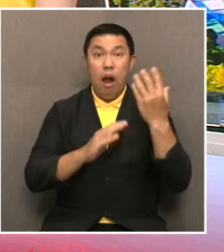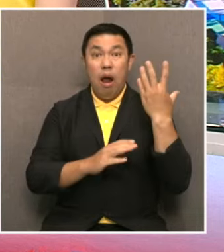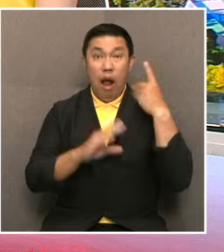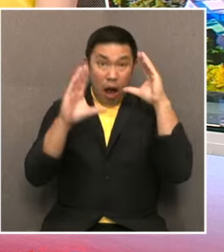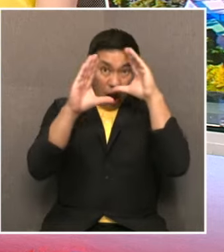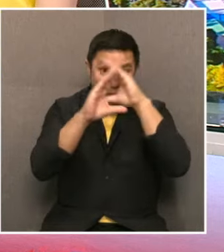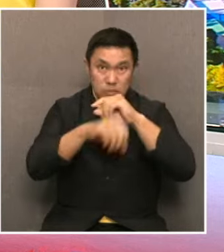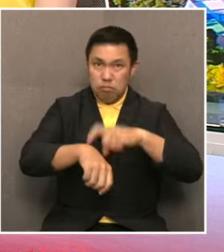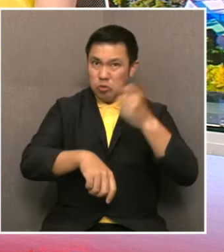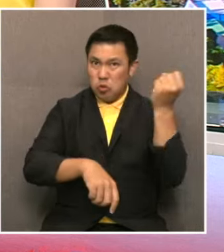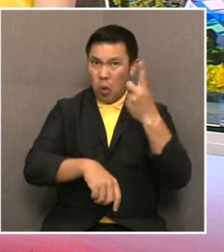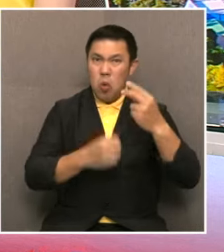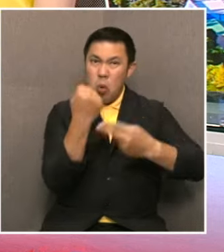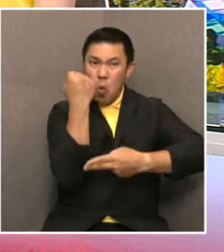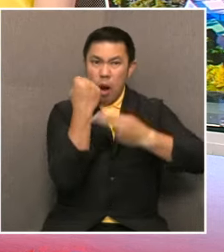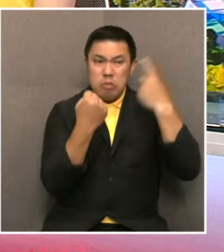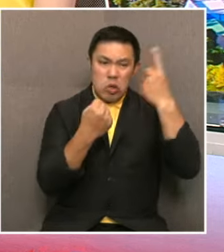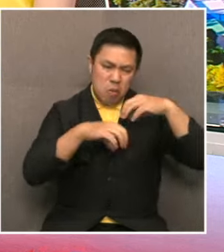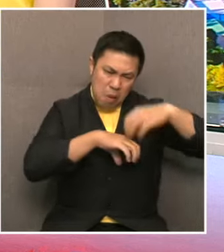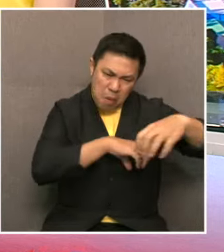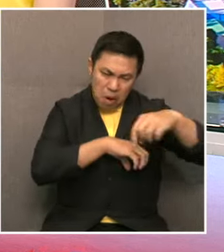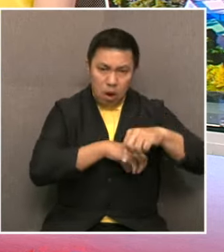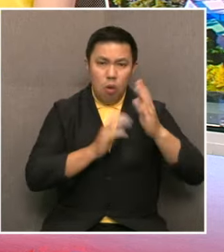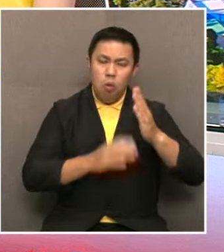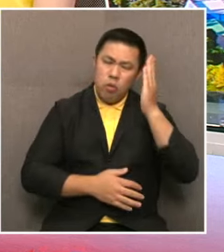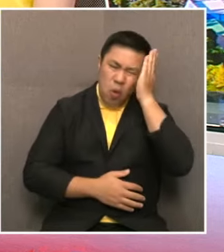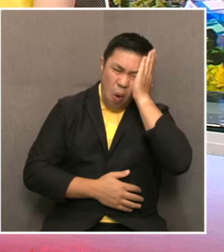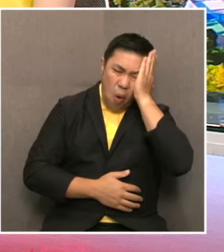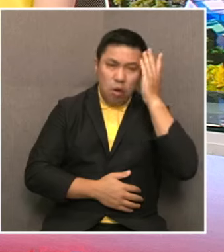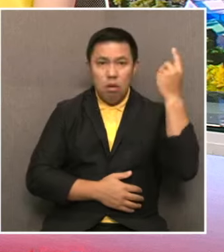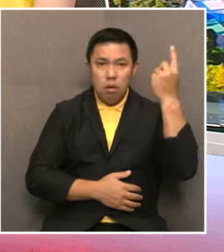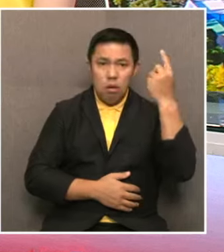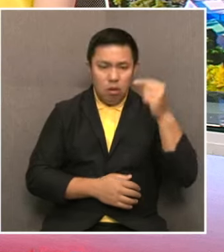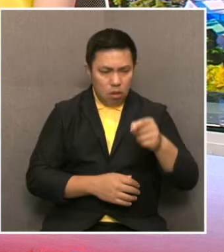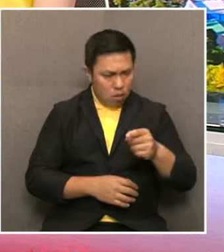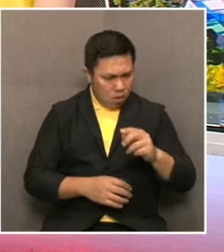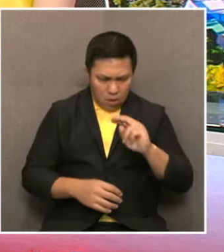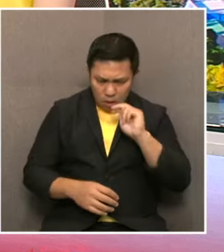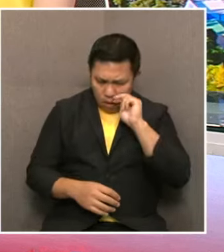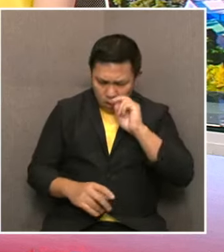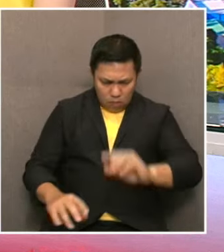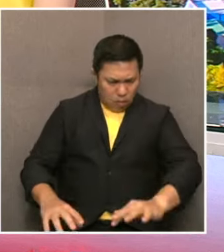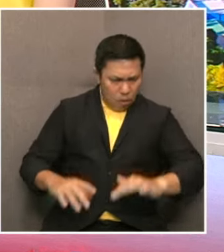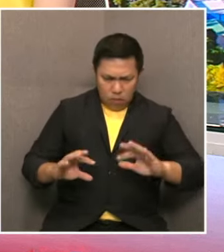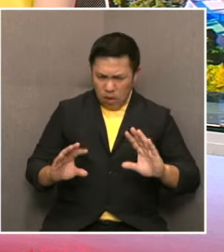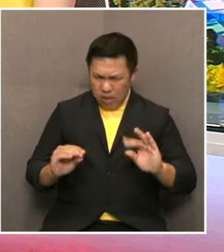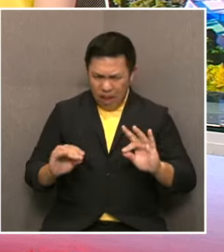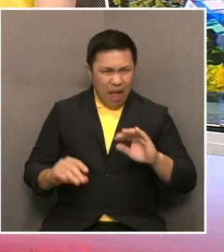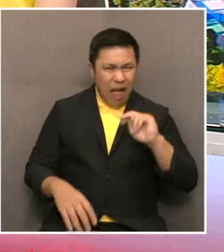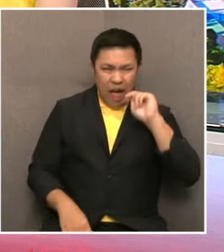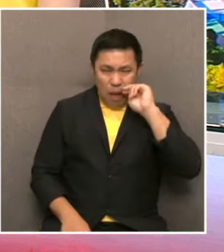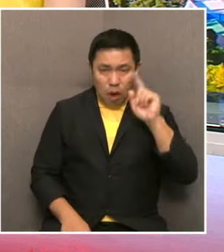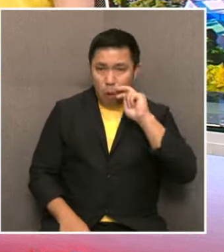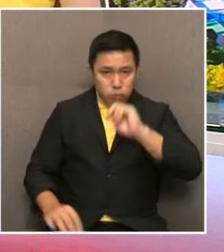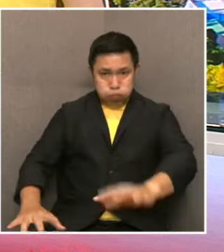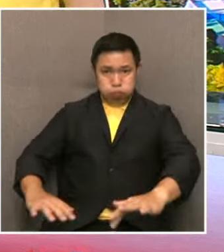นนะครับที่รีสอร์ทแห่งหนึ่งนนักท่องเที่ยวก็นอนอยู่ธรรมดานั่นแหละปรากฏว่าแบบรู้ตัวอีกทีทำไมมันแฉะๆอ่ะตกใจสิน้ำมันมานองเต็ม